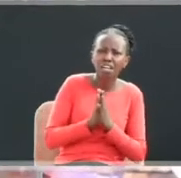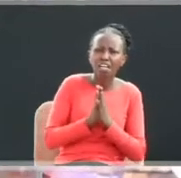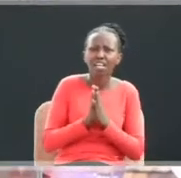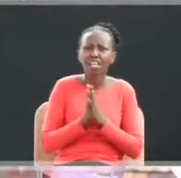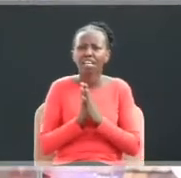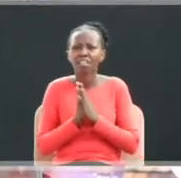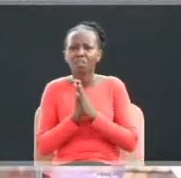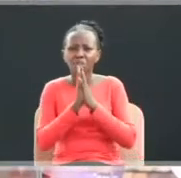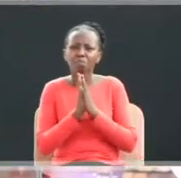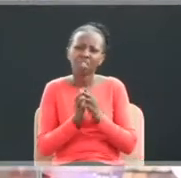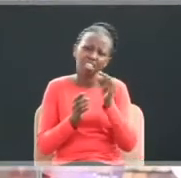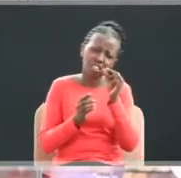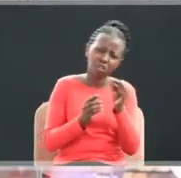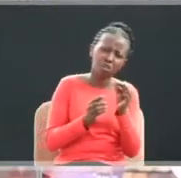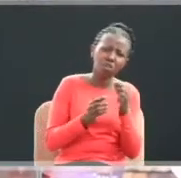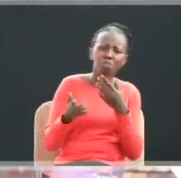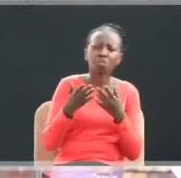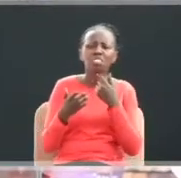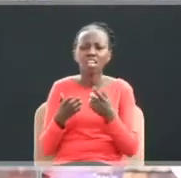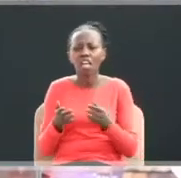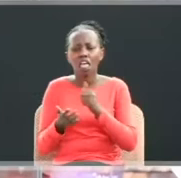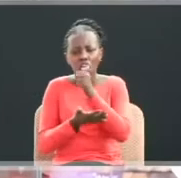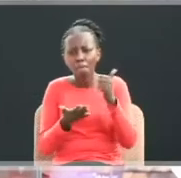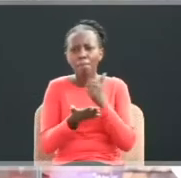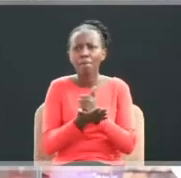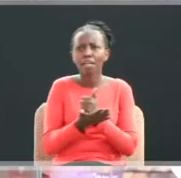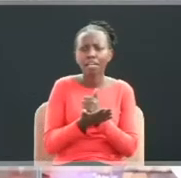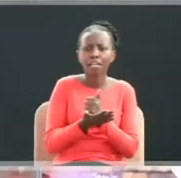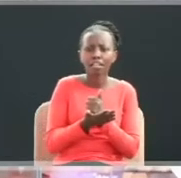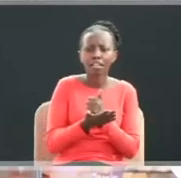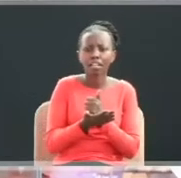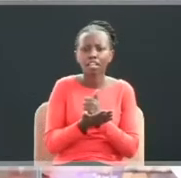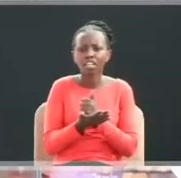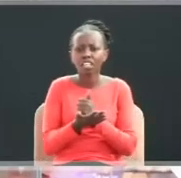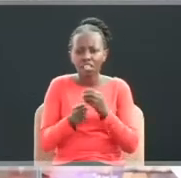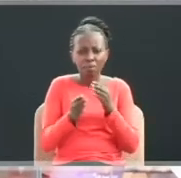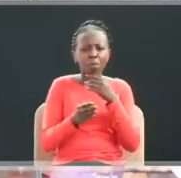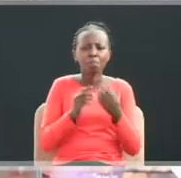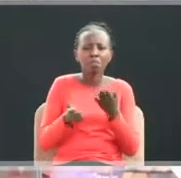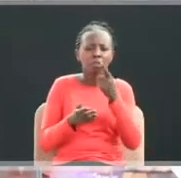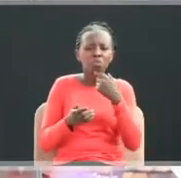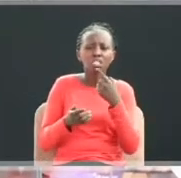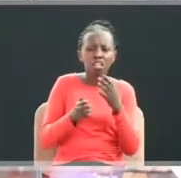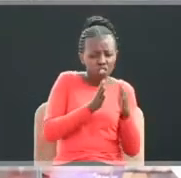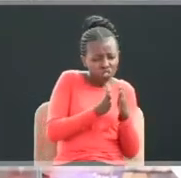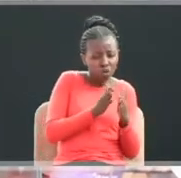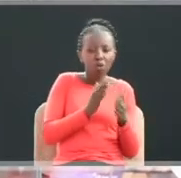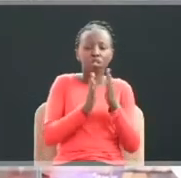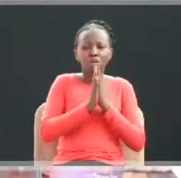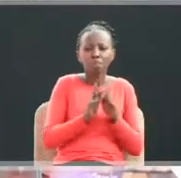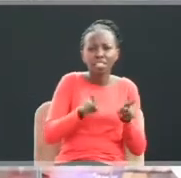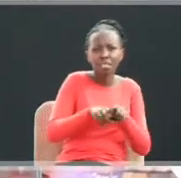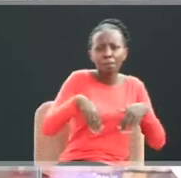blessed, bless it. Na wanasema amen wanafunzi na kuanza kukula ugali. Na kabla kabla hata tukae chini wale tulikuwa tukiomba ya